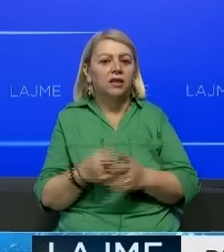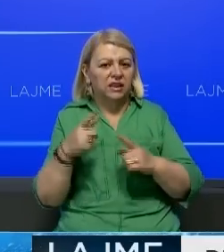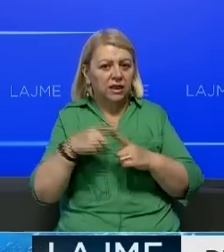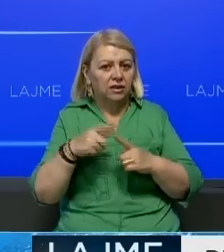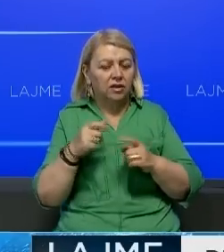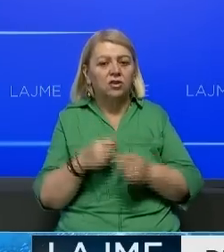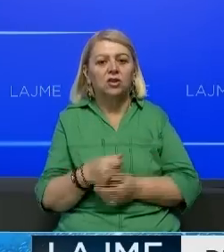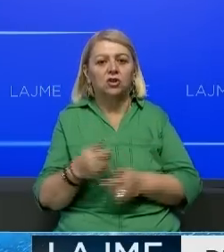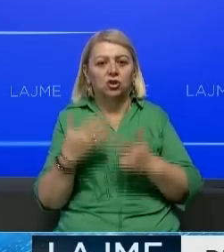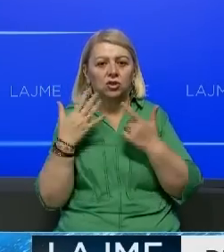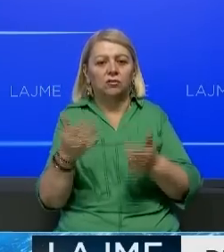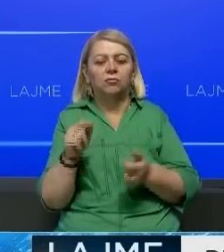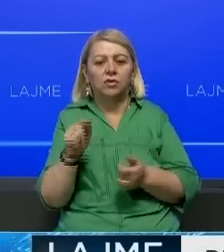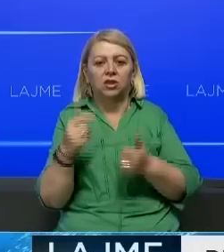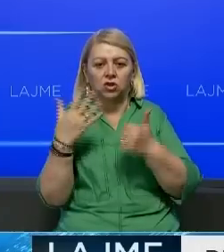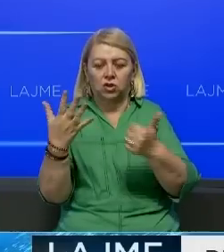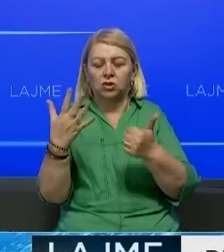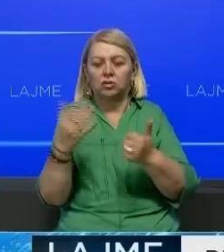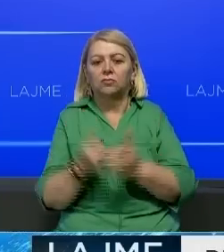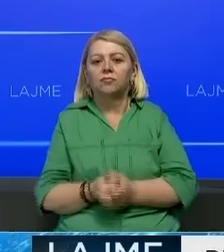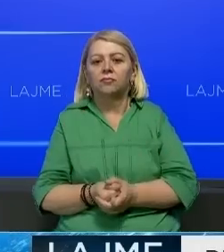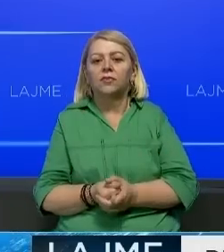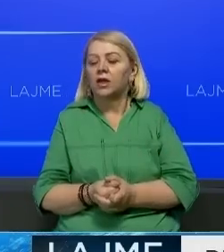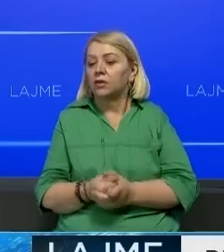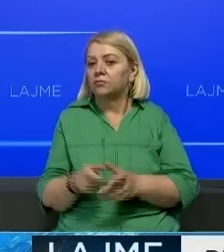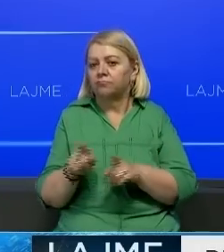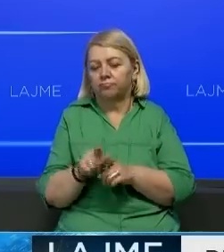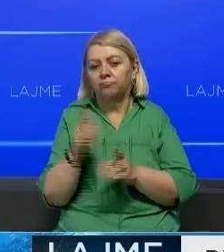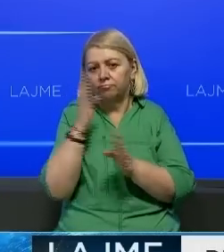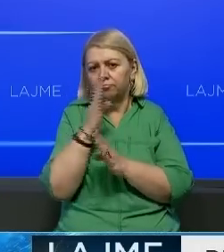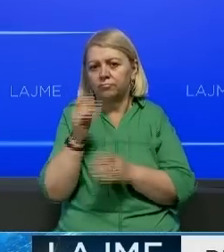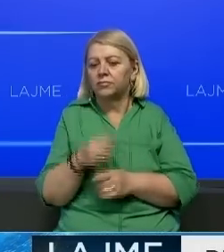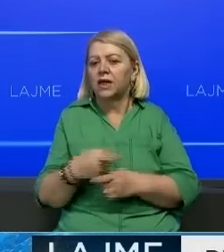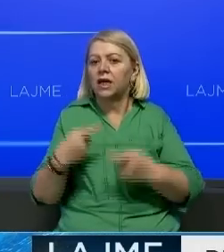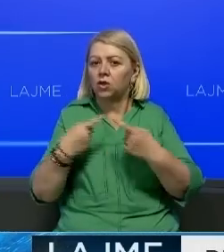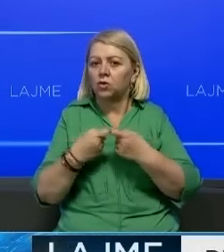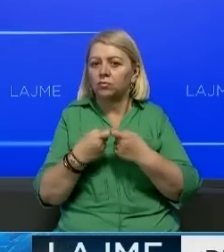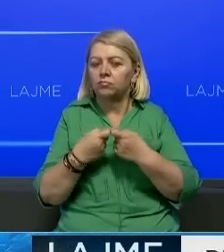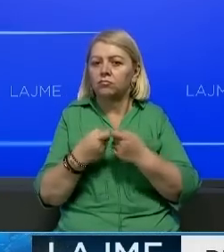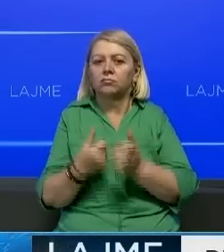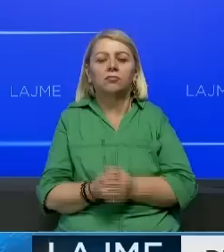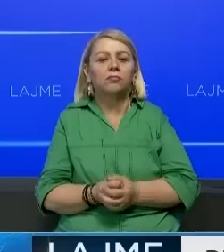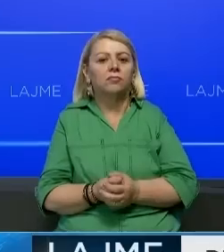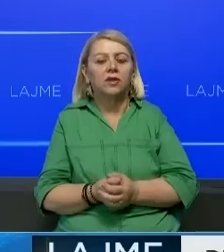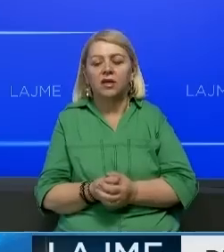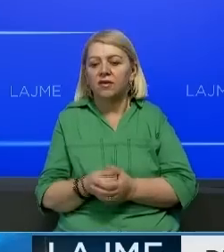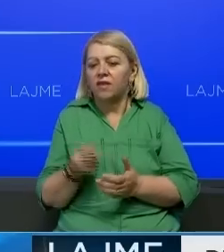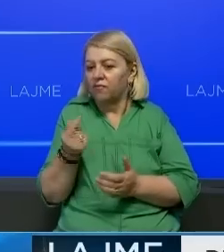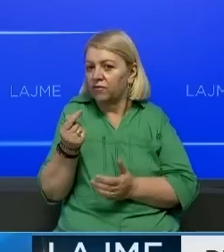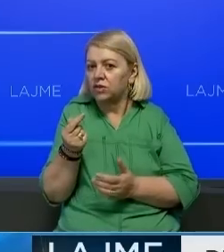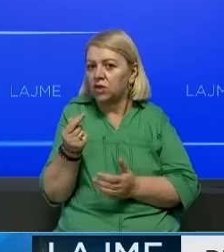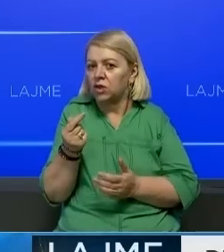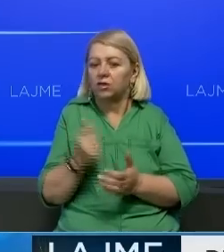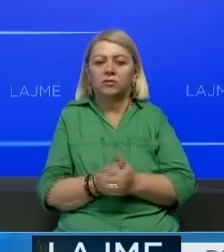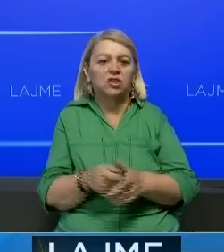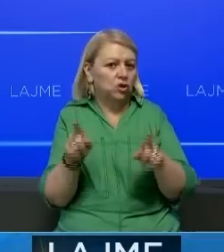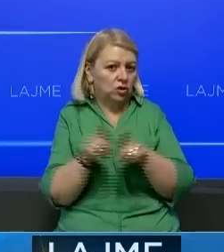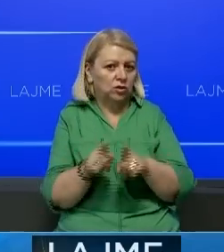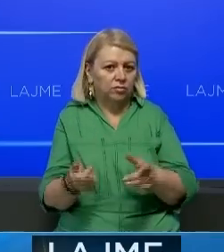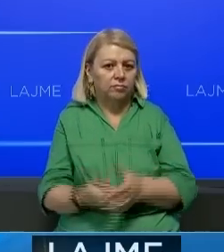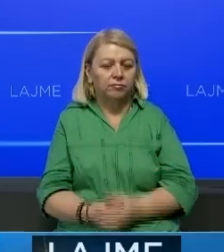kalibrit 7.62 mm, e cila dyshohet të jetë arma e përdorur, si dhe një copë fisheku i kalibrit të njëjtë.